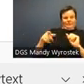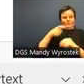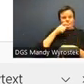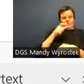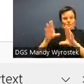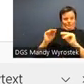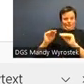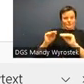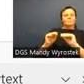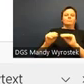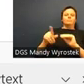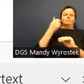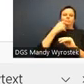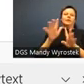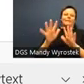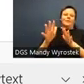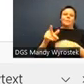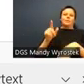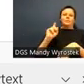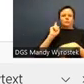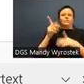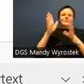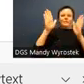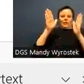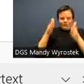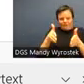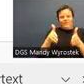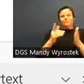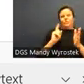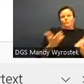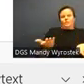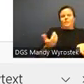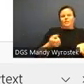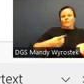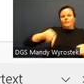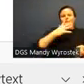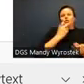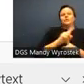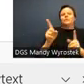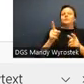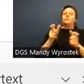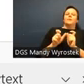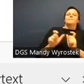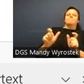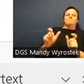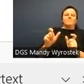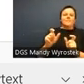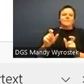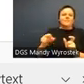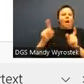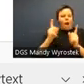nur weil alte Versionen das nicht unterstützen. Also wir möchten ja fördern, dass man auch im Sinne der